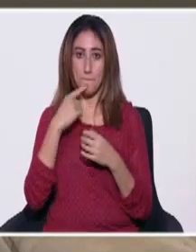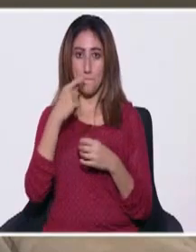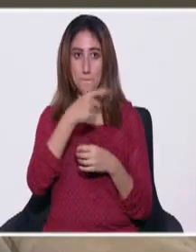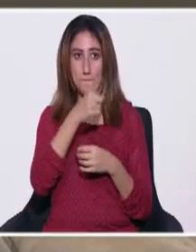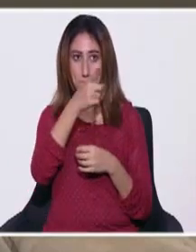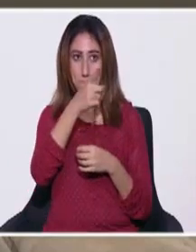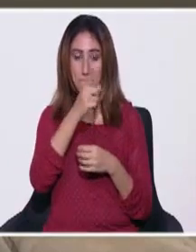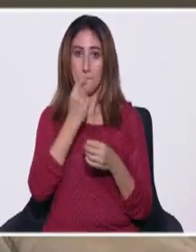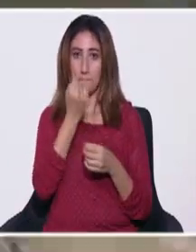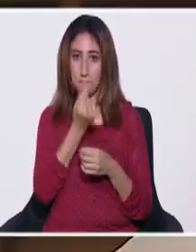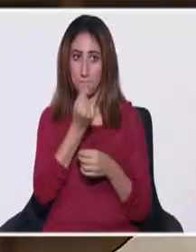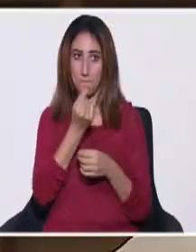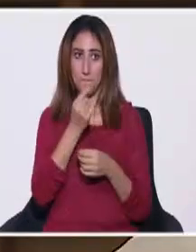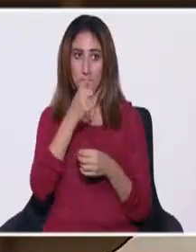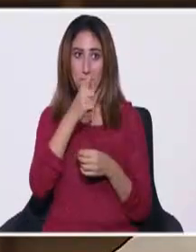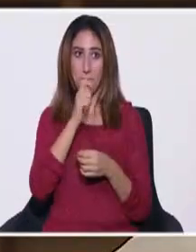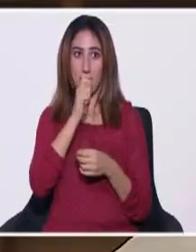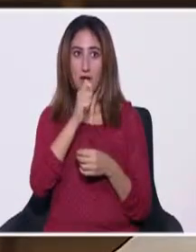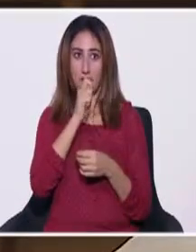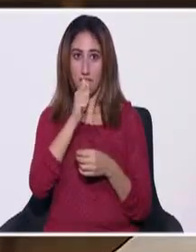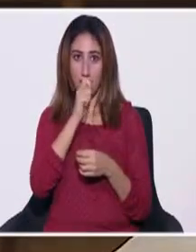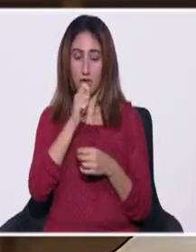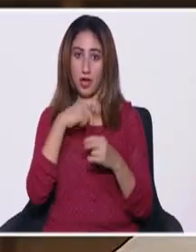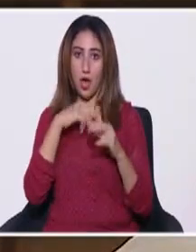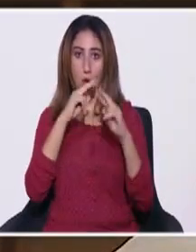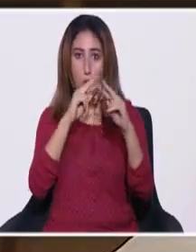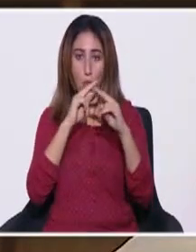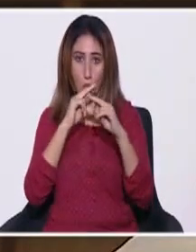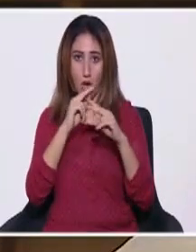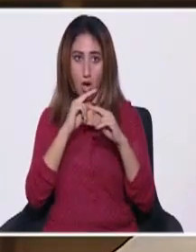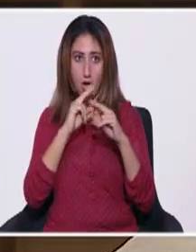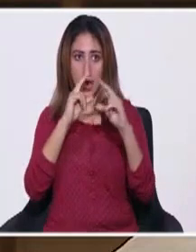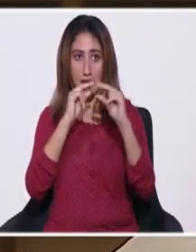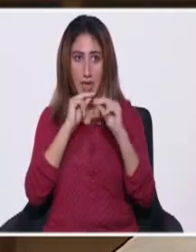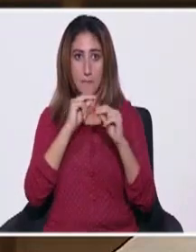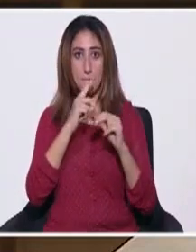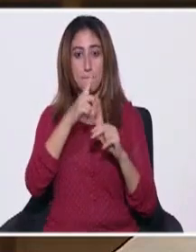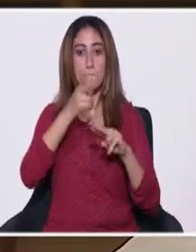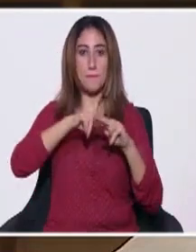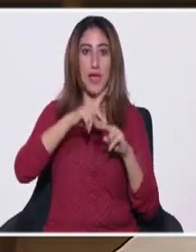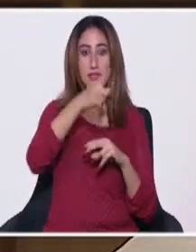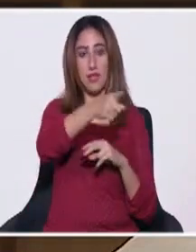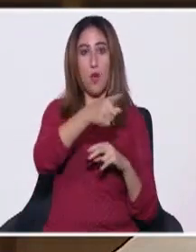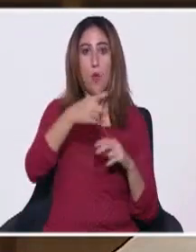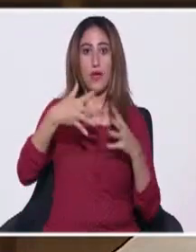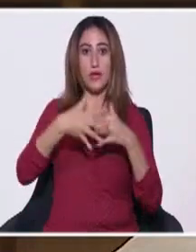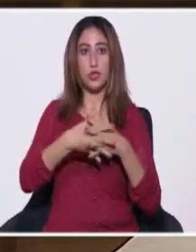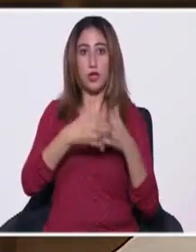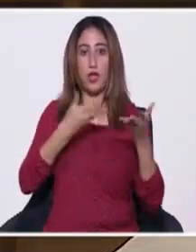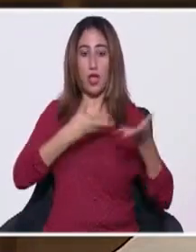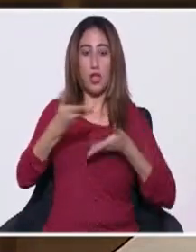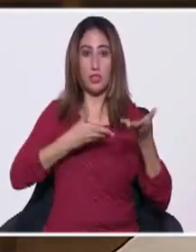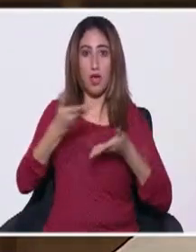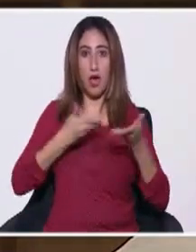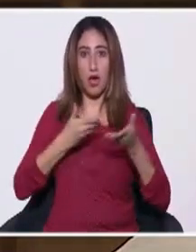بداية الفقرة إن هو هذه الفقرة أنا حدير معاه الحوار، وبعدين هترك له المجال يشاركني في إدارة الحوار، لأن